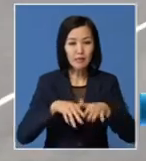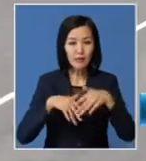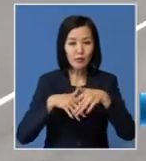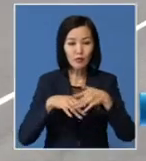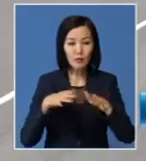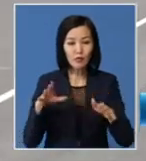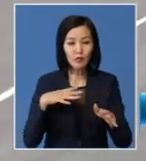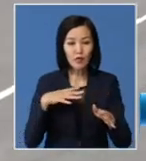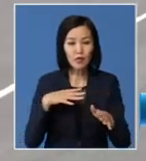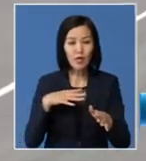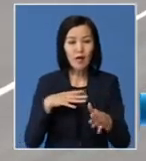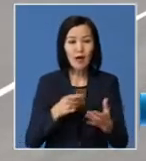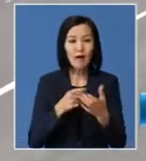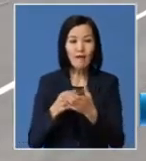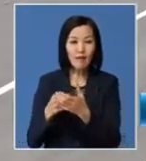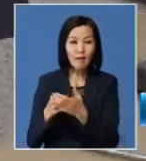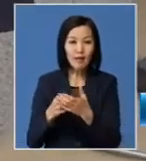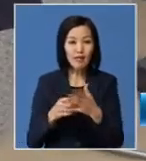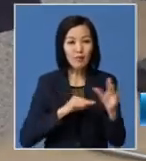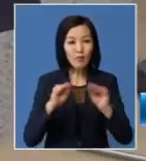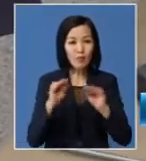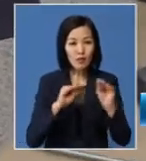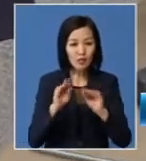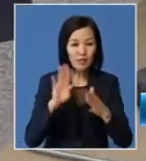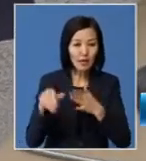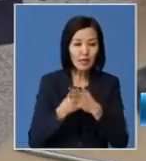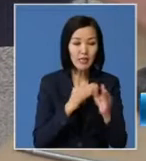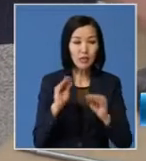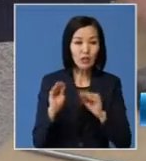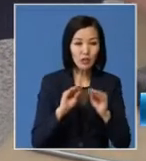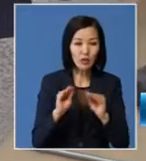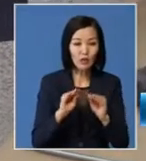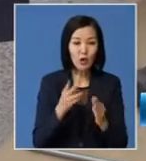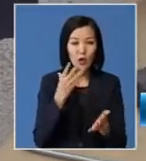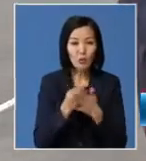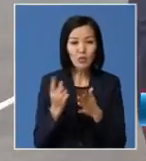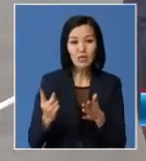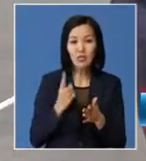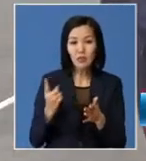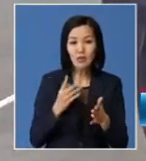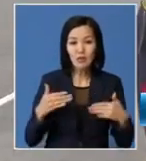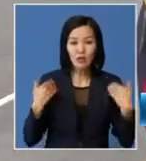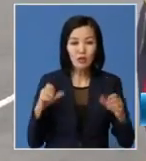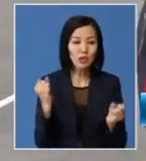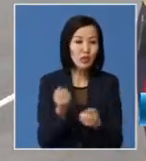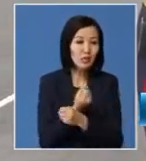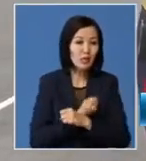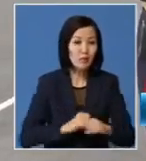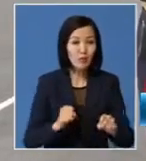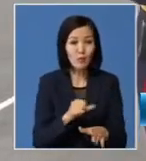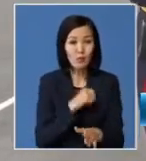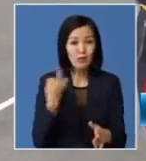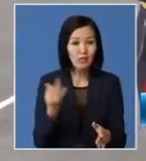қатар Калашников автоматын бөлшектеп және қайта жинау бойынша да өз шеберліктерін көрсетті. Жастардың жылдамдығына мамандардың өзі